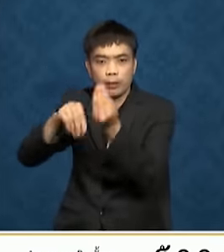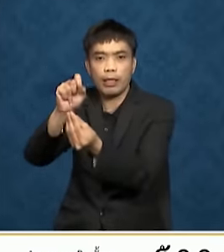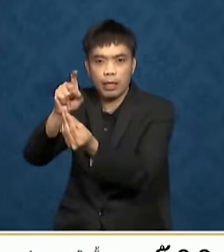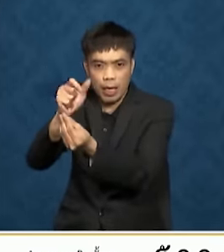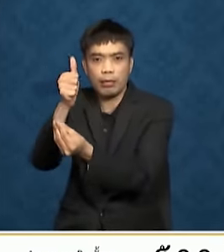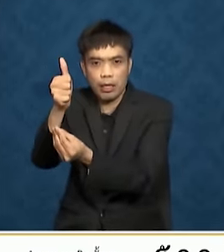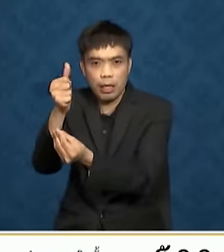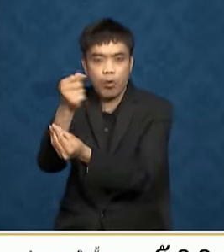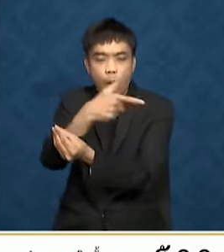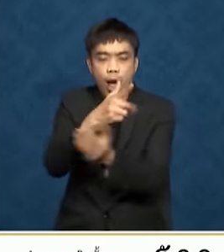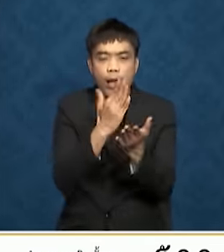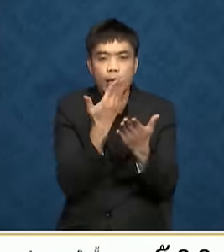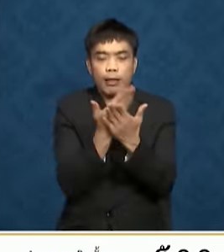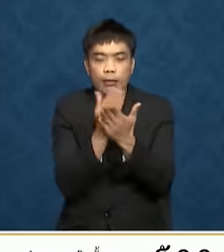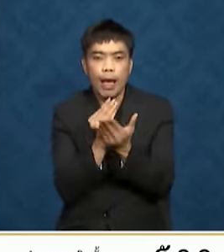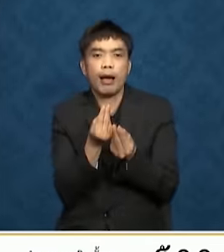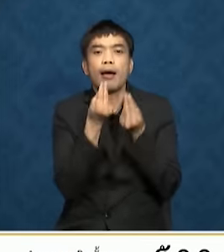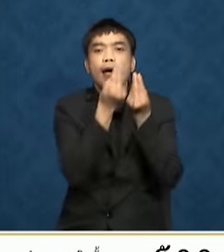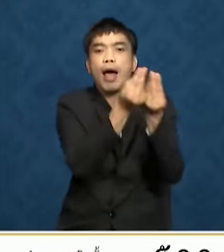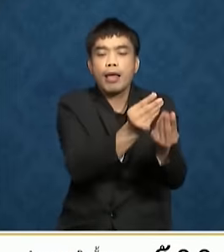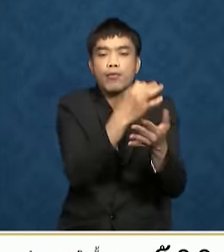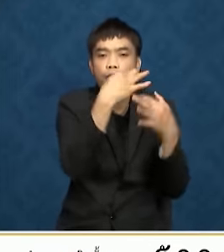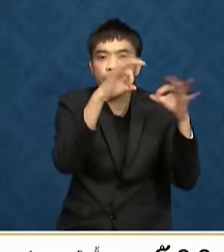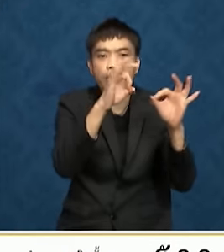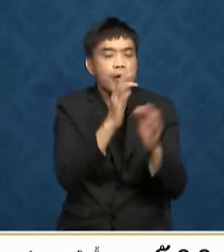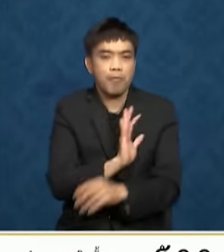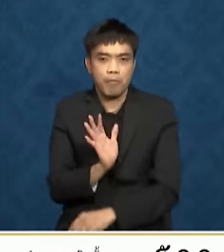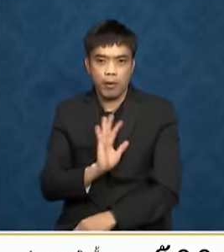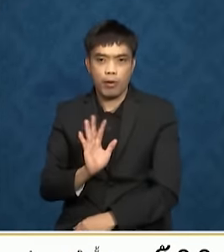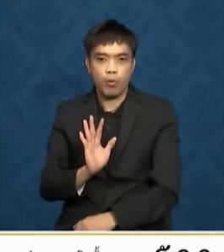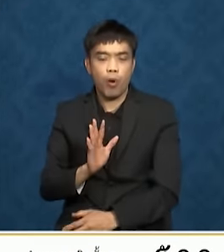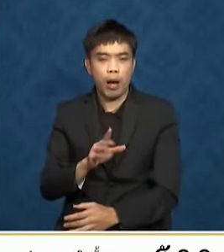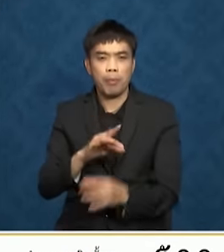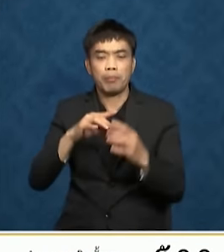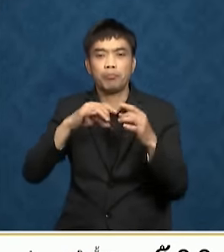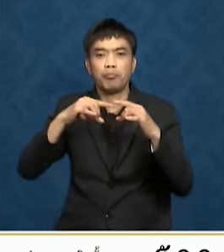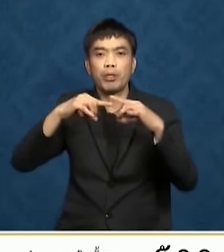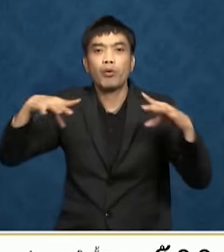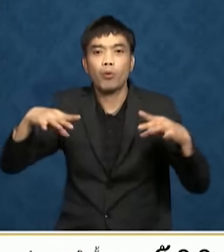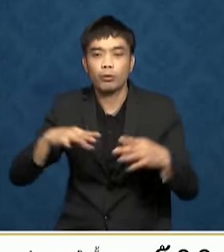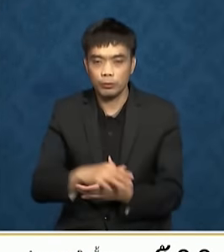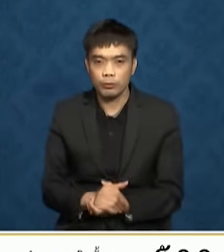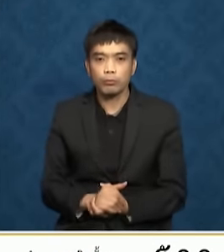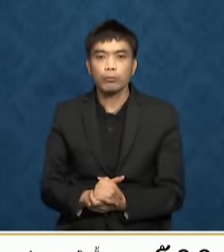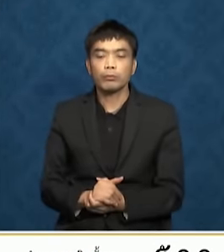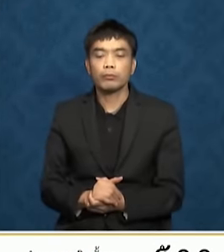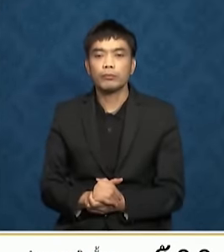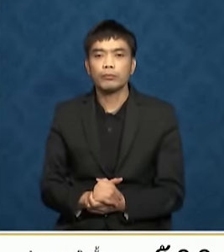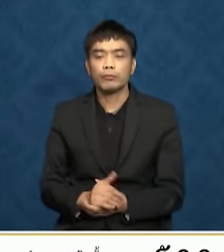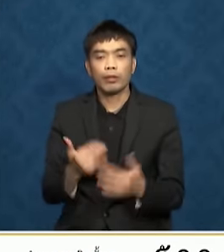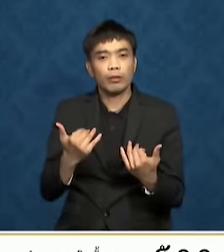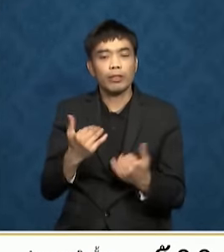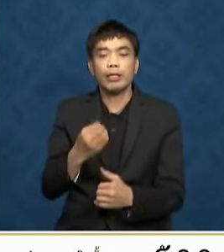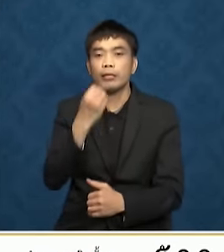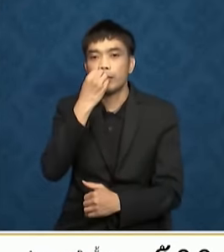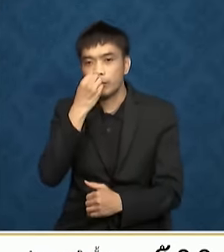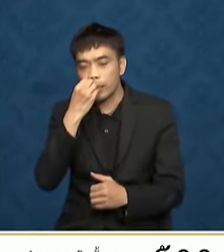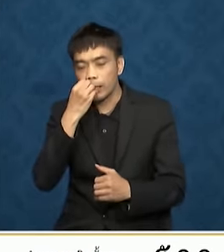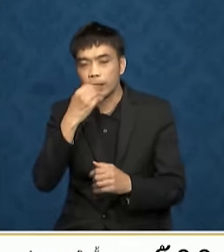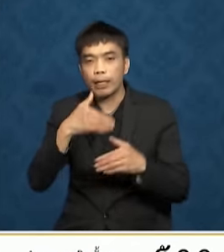บริโภคเพิ่มขึ้นมันก็อาจจะไม่เาถูกเกาไม่ถูกที่คันจริงๆอย่างที่เ่อพี่น้องประชาชนเห็นอยู่ว่าการบริโภคไม่ได้เป็น